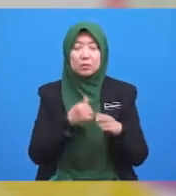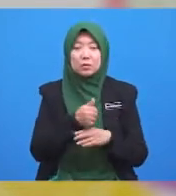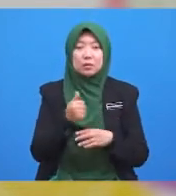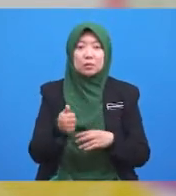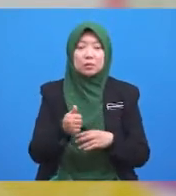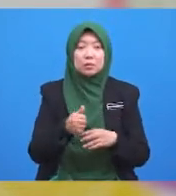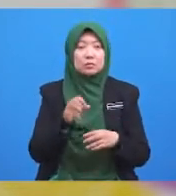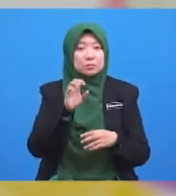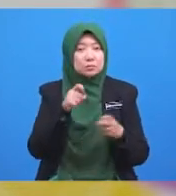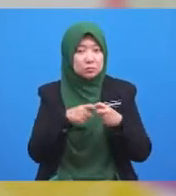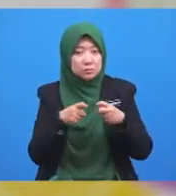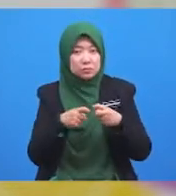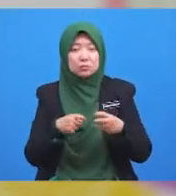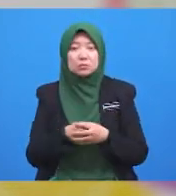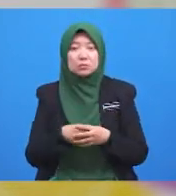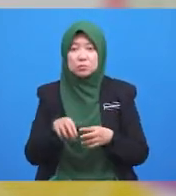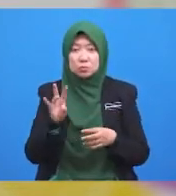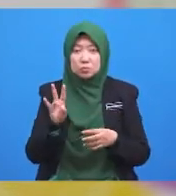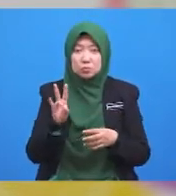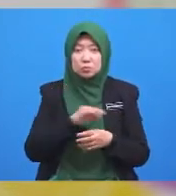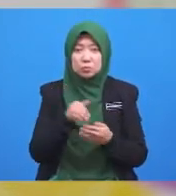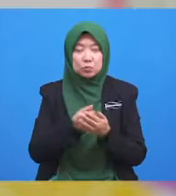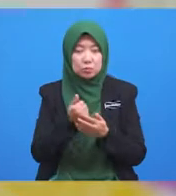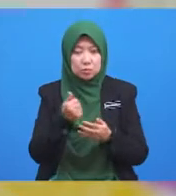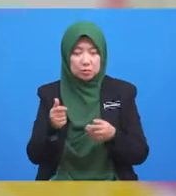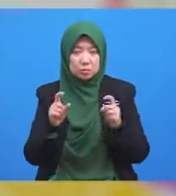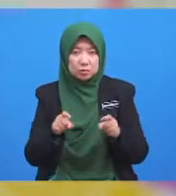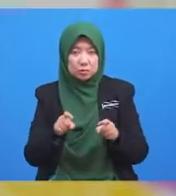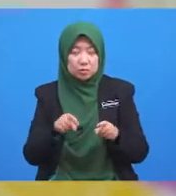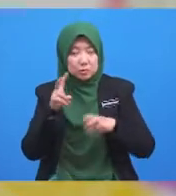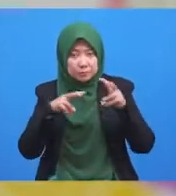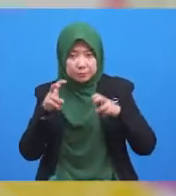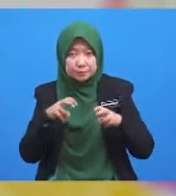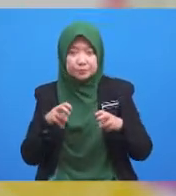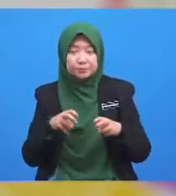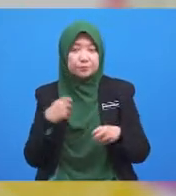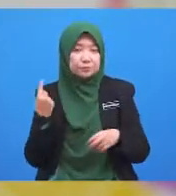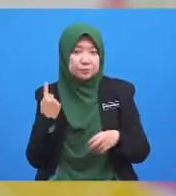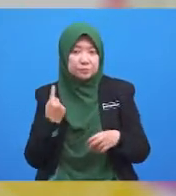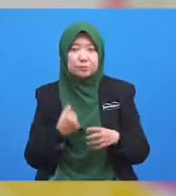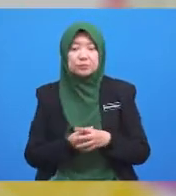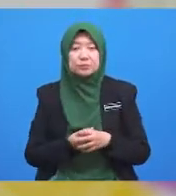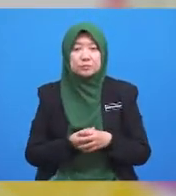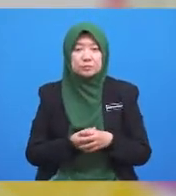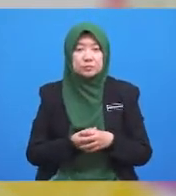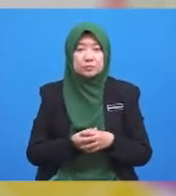alat-alat elektrik. 7. Semua alat mestilah diperiksa dari semasa ke semasa.